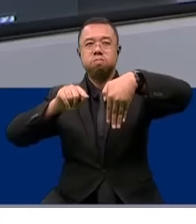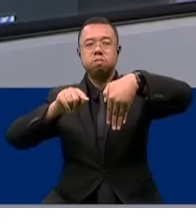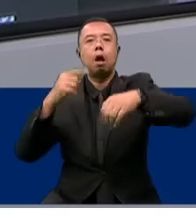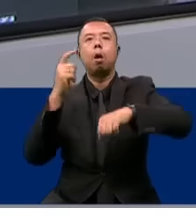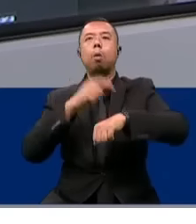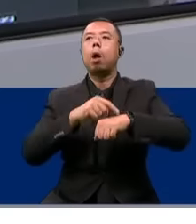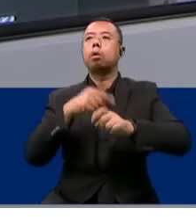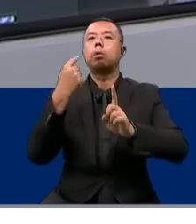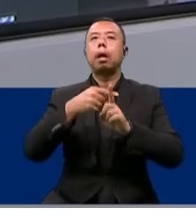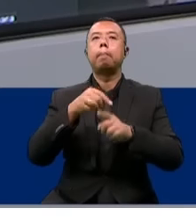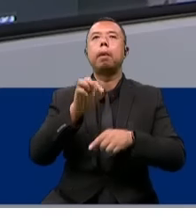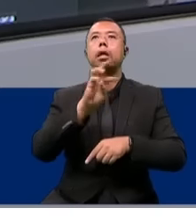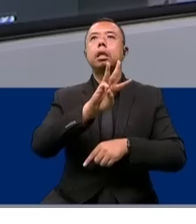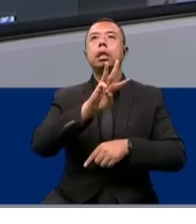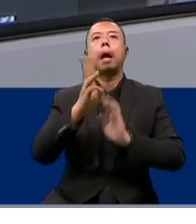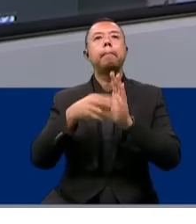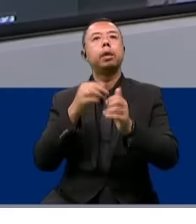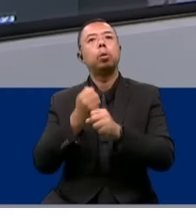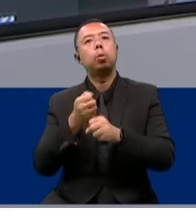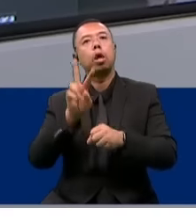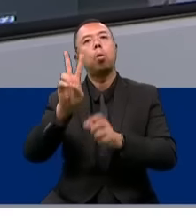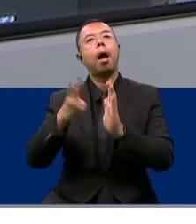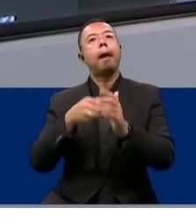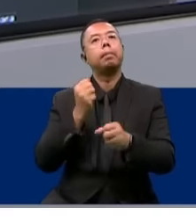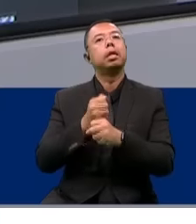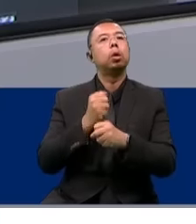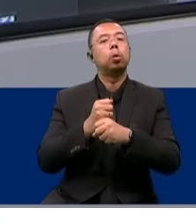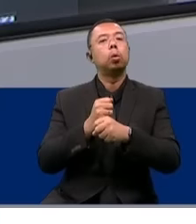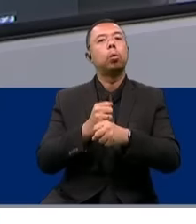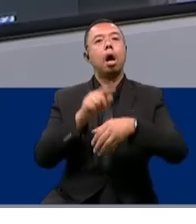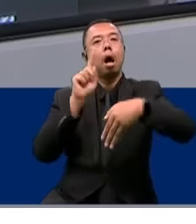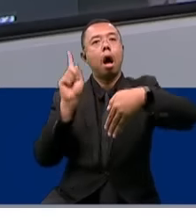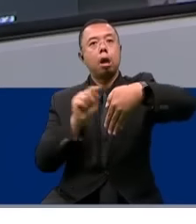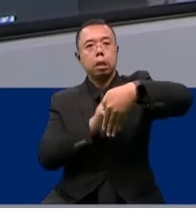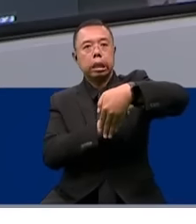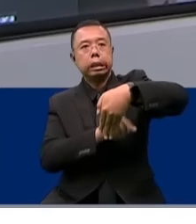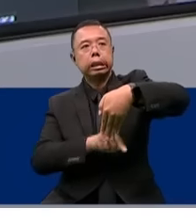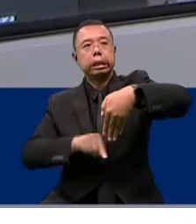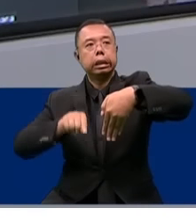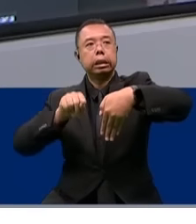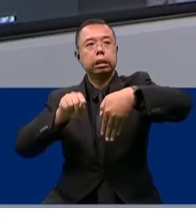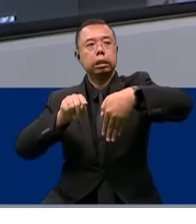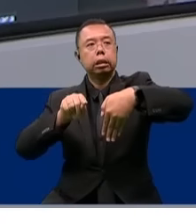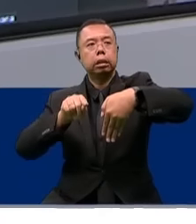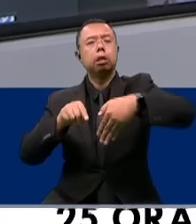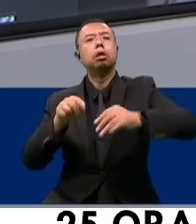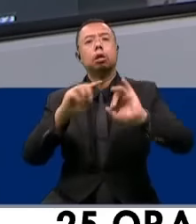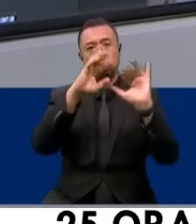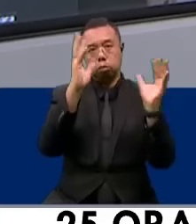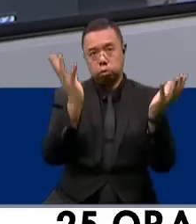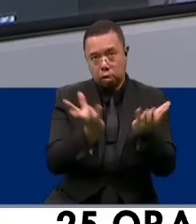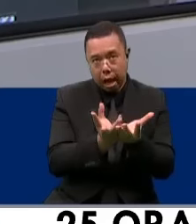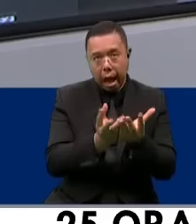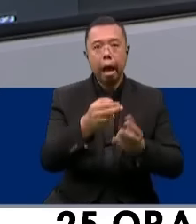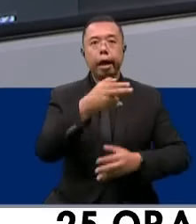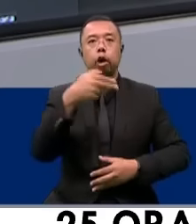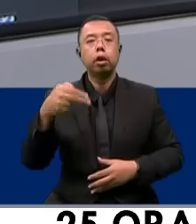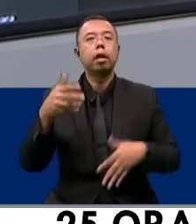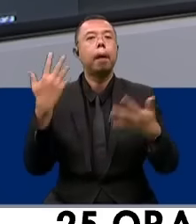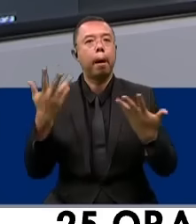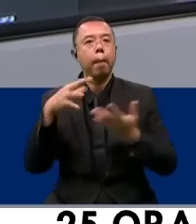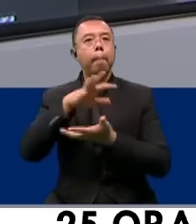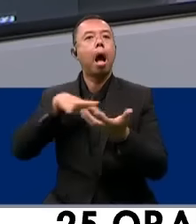antara 2 hingga 3 pekan katanya untuk ee dunia dan juga Indonesia ini apakah akan langsung